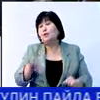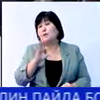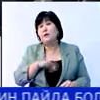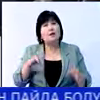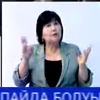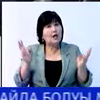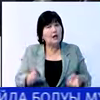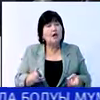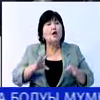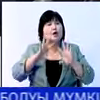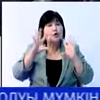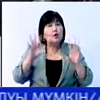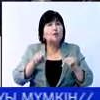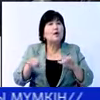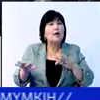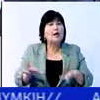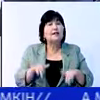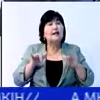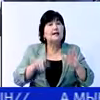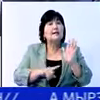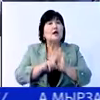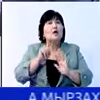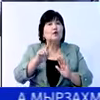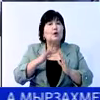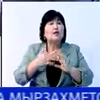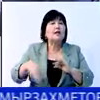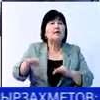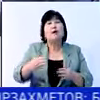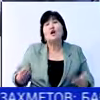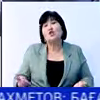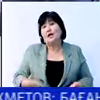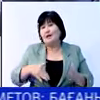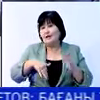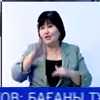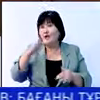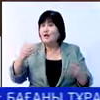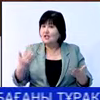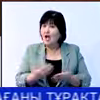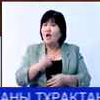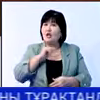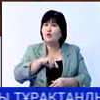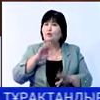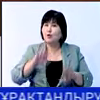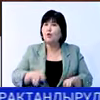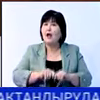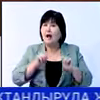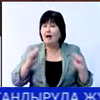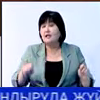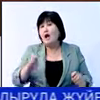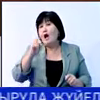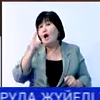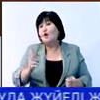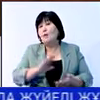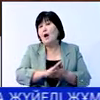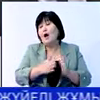қажет. Түптеп келгенде бұл тірліктер іске асса, сол елді мекеннің жағдайы жақсарады. Жаңа жұмыс орындары ашылады. Әлеуметтік